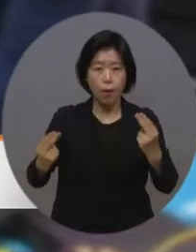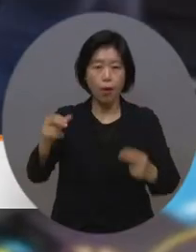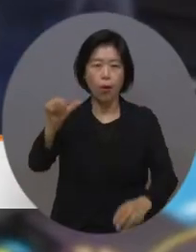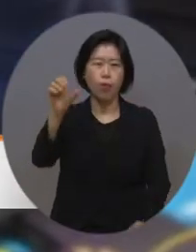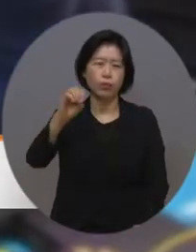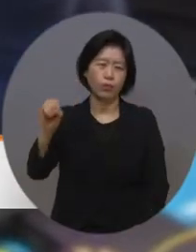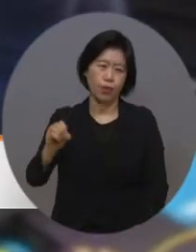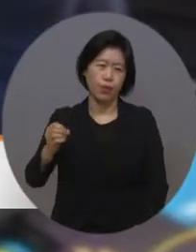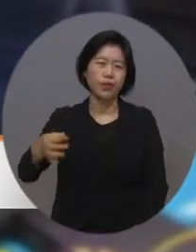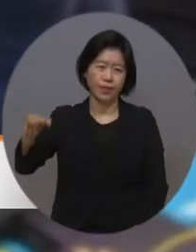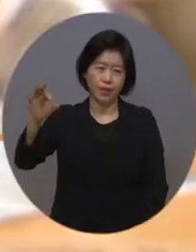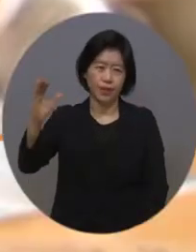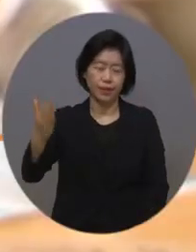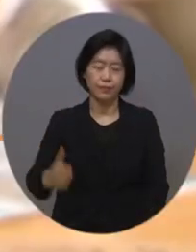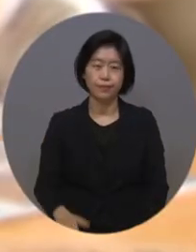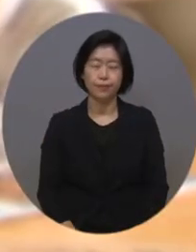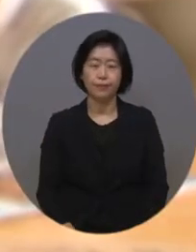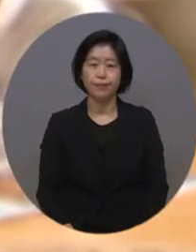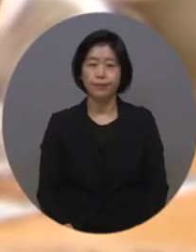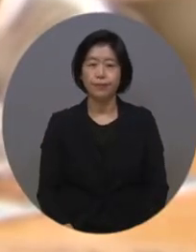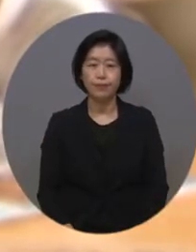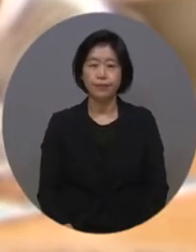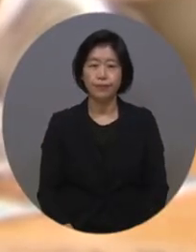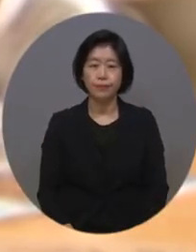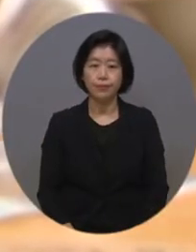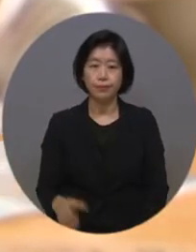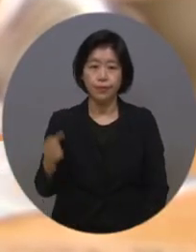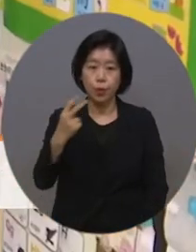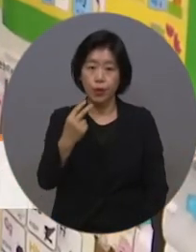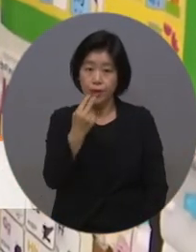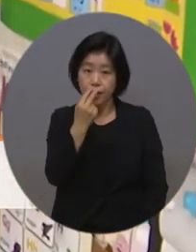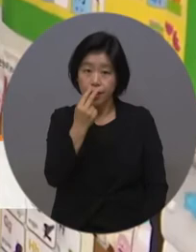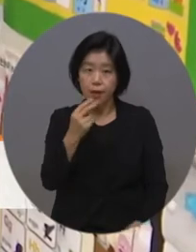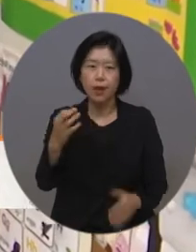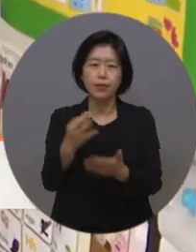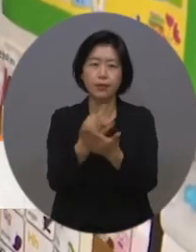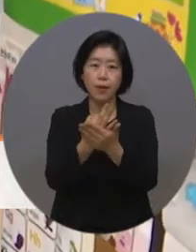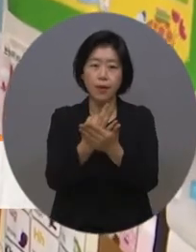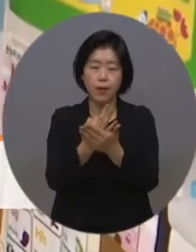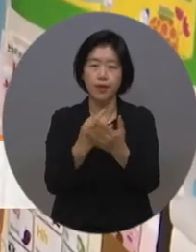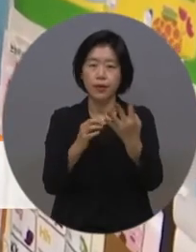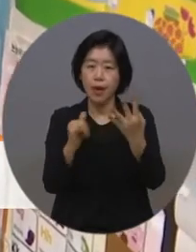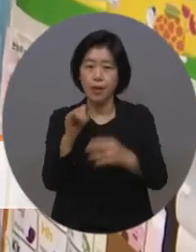512만 1,080원으로 확정됐습니다. 또한 생계급여는 4인 가구 기준